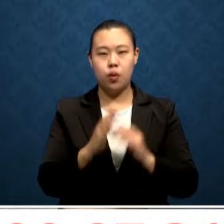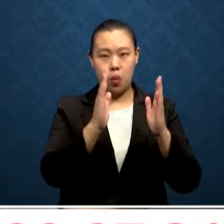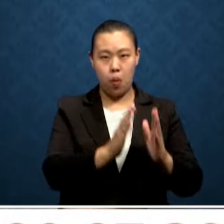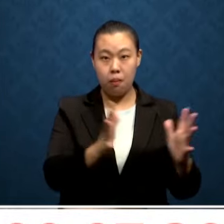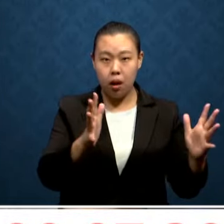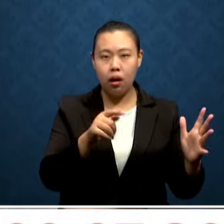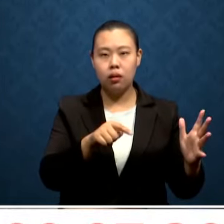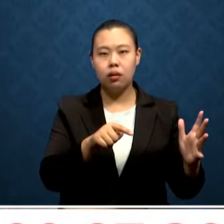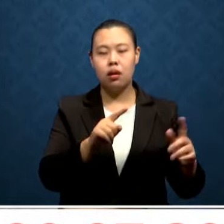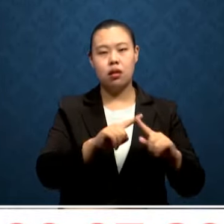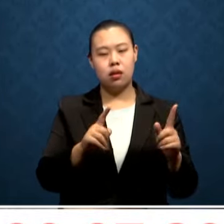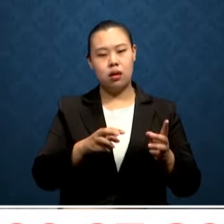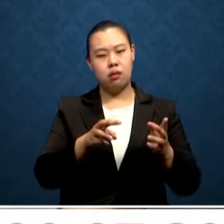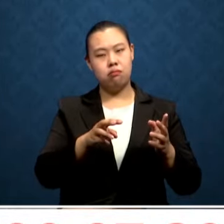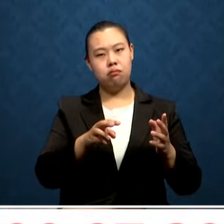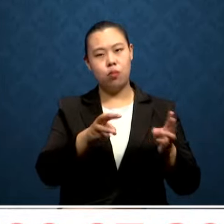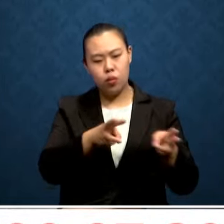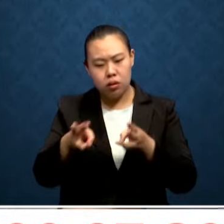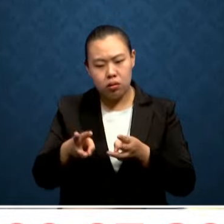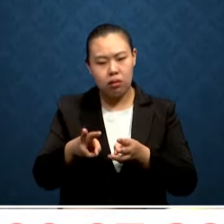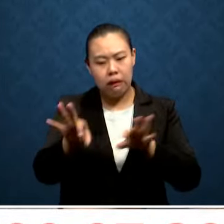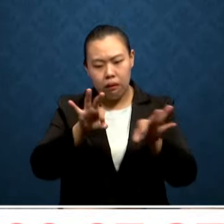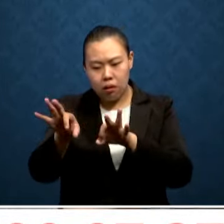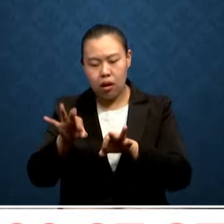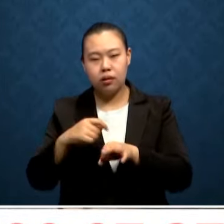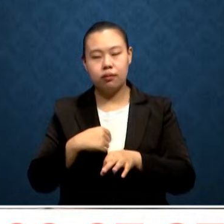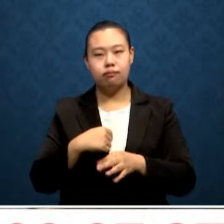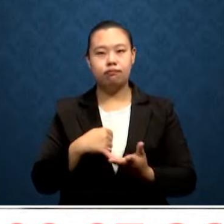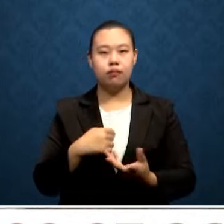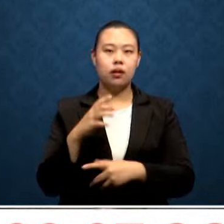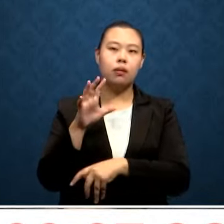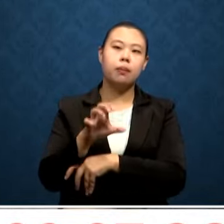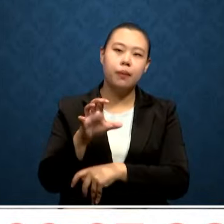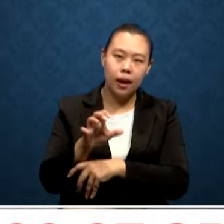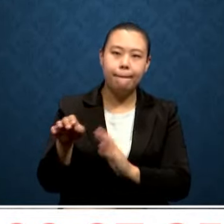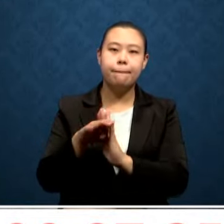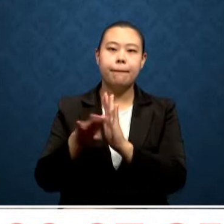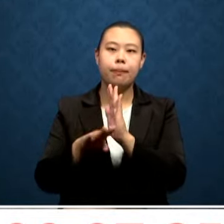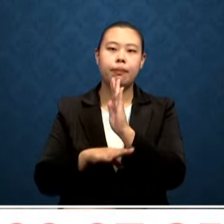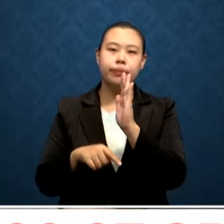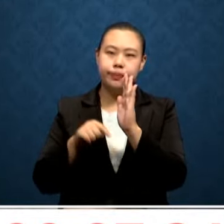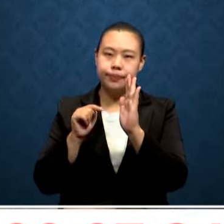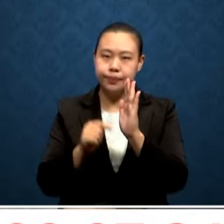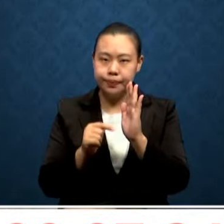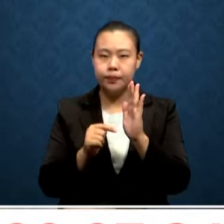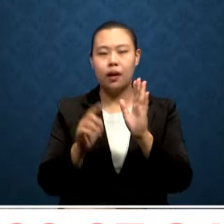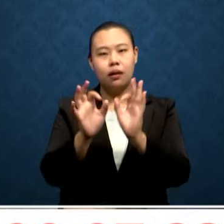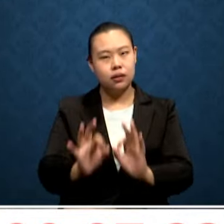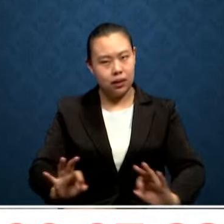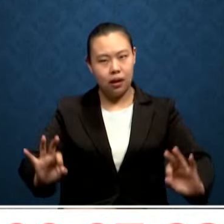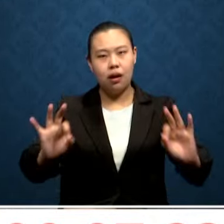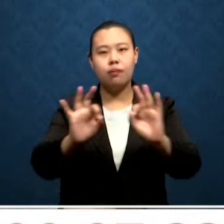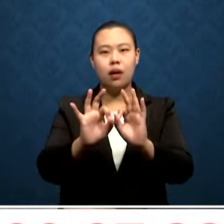กระบวนการที่จะพิจารณาเนี่ยหลีกไม่ได้ที่จะต้องใช้ข้อบังคับฉะนั้นข้อบังคับนี่ก็เป็นหัวใจในการ